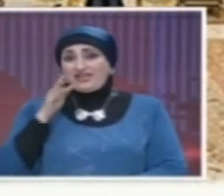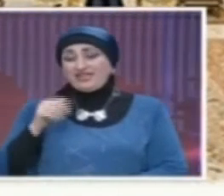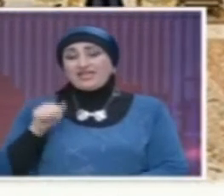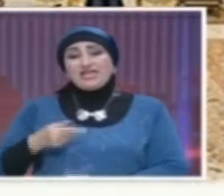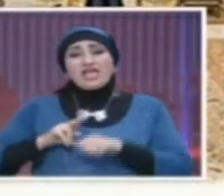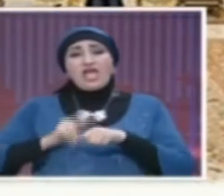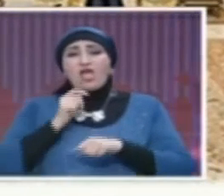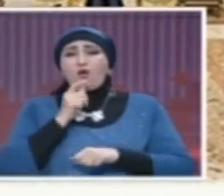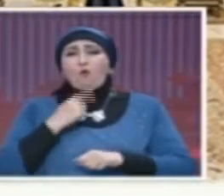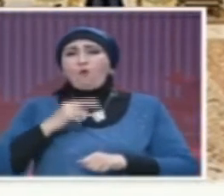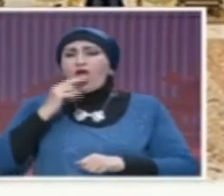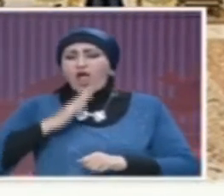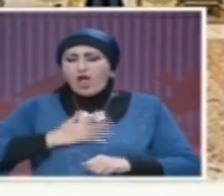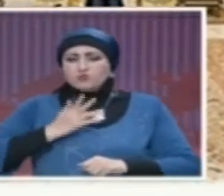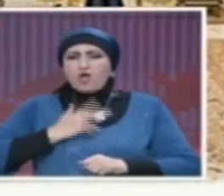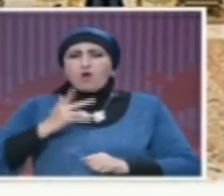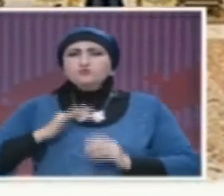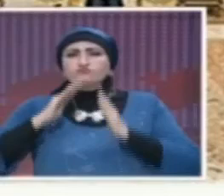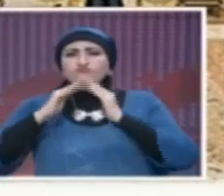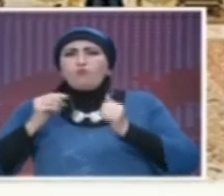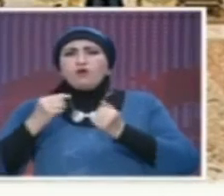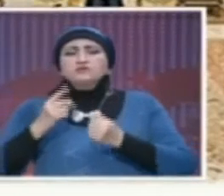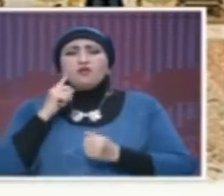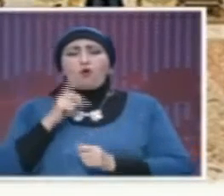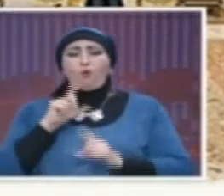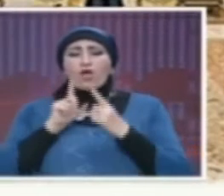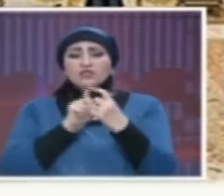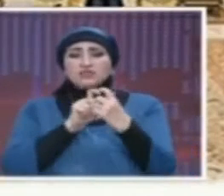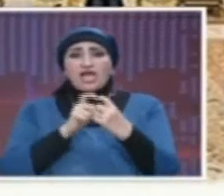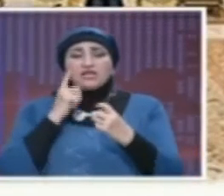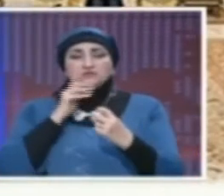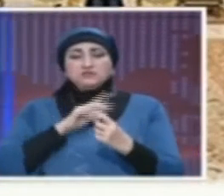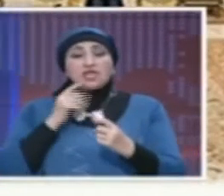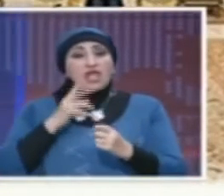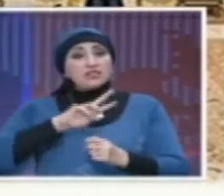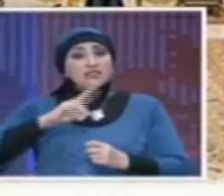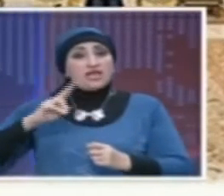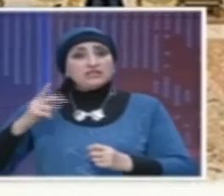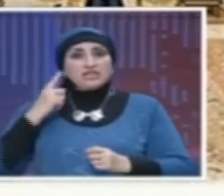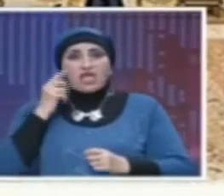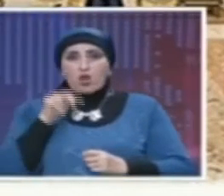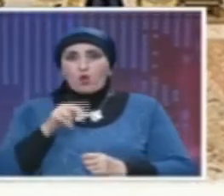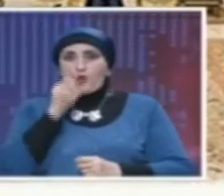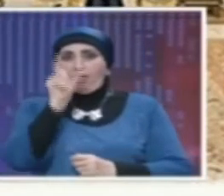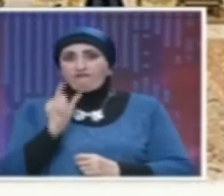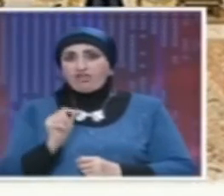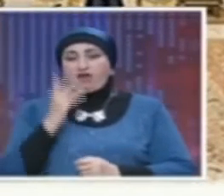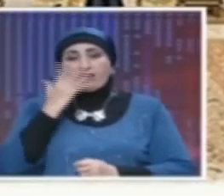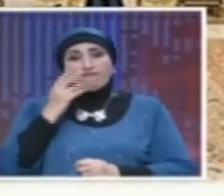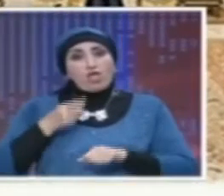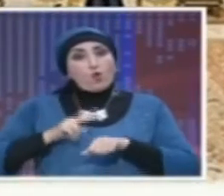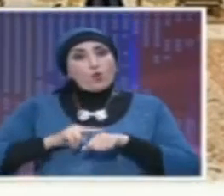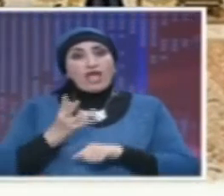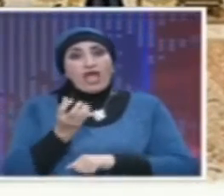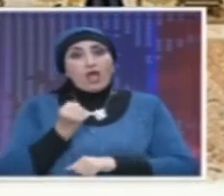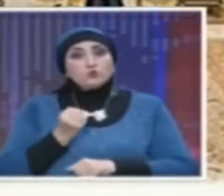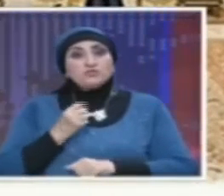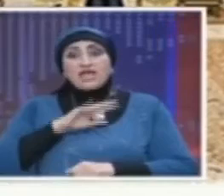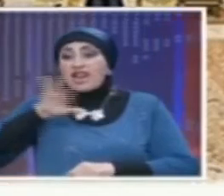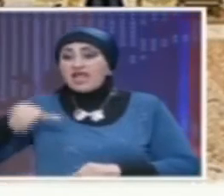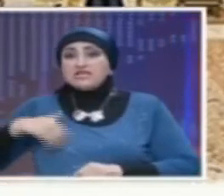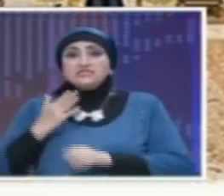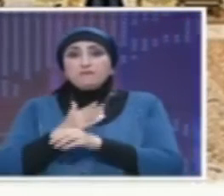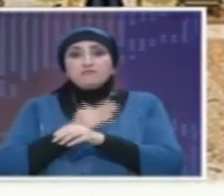تطلع بلاده للعمل مع مصر لمواجهة التحديات العديدة التي تواجهها القارة والتي تتطلب تضافر